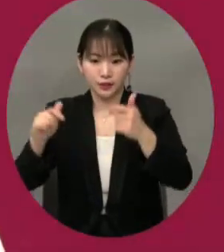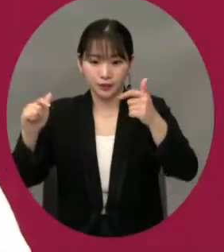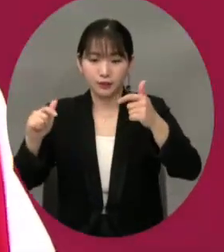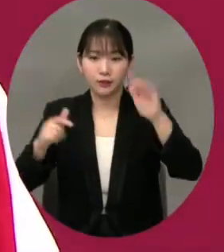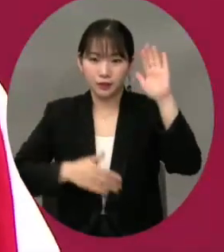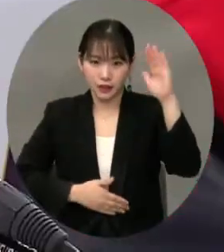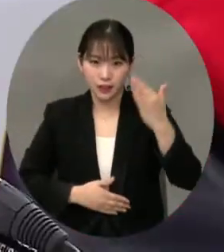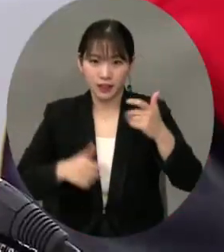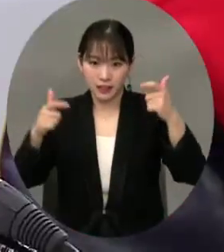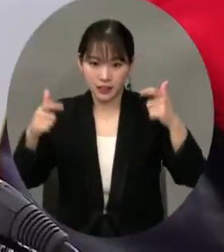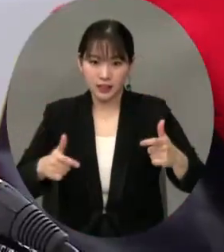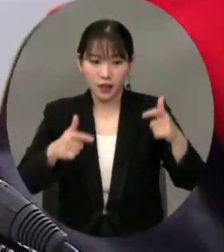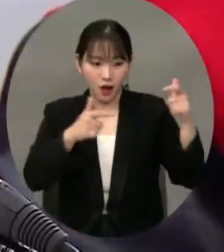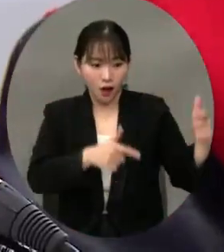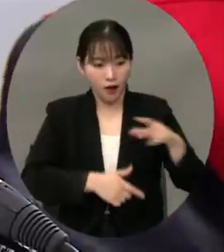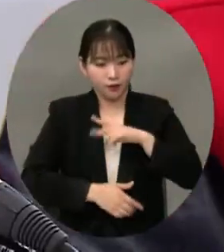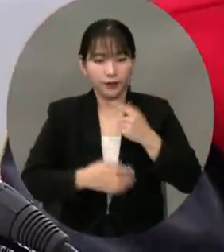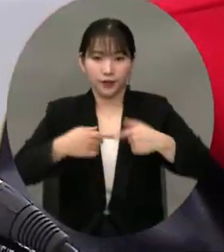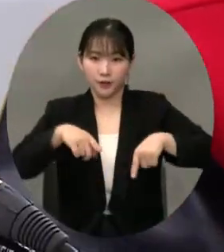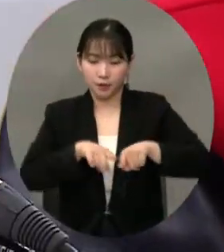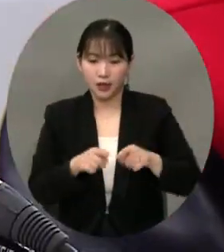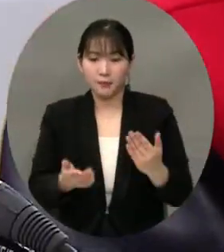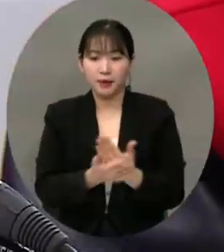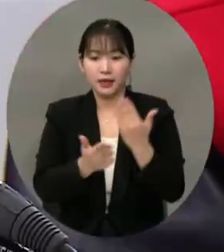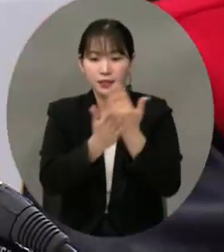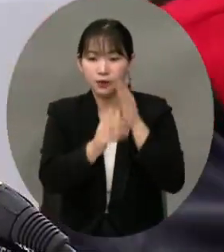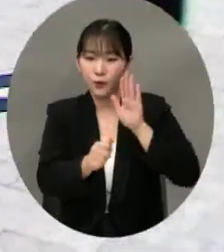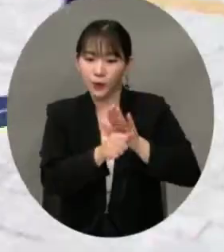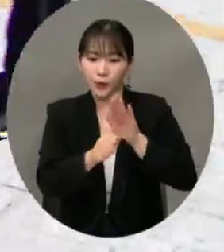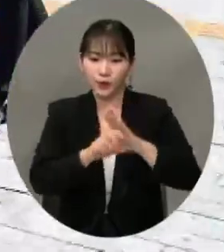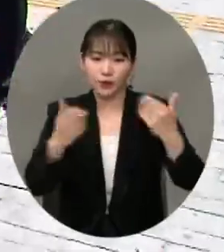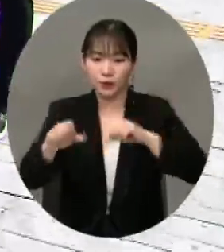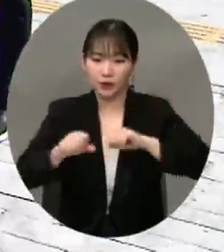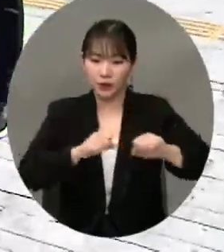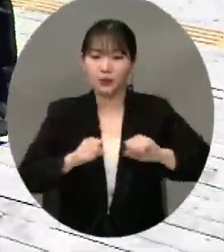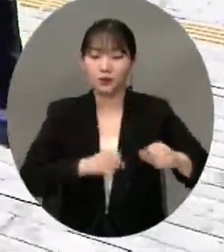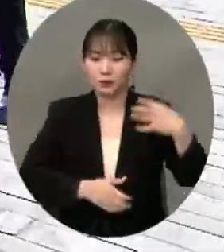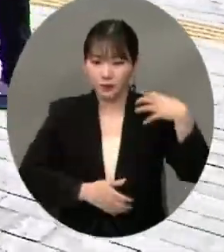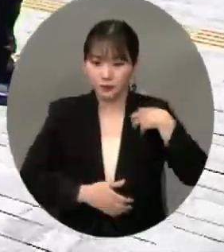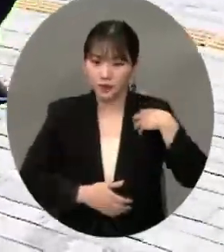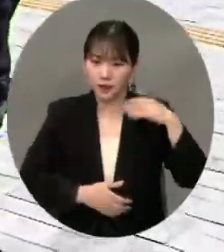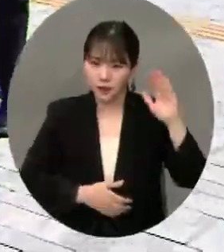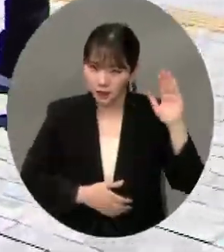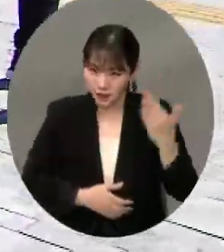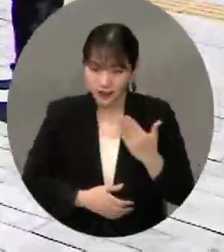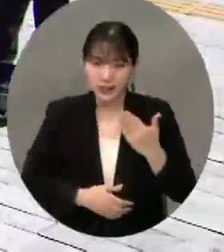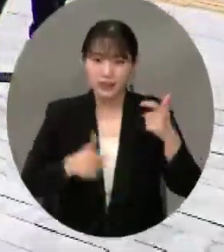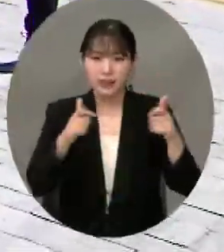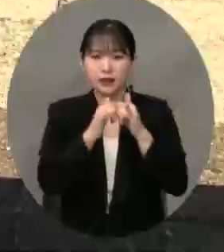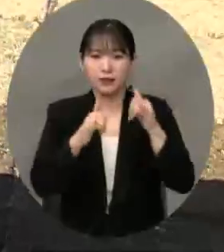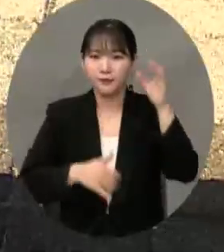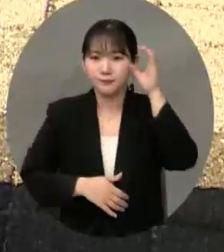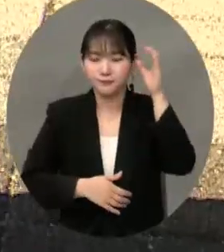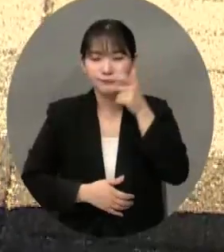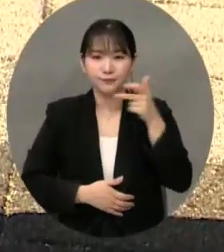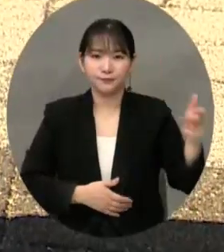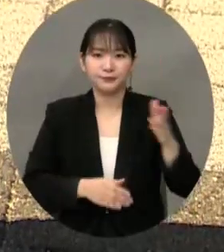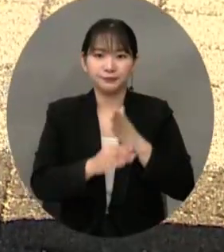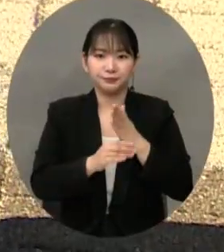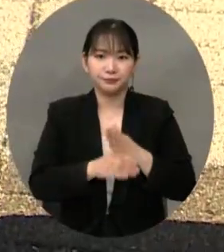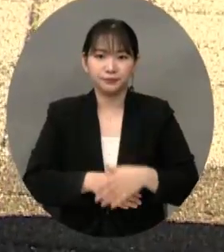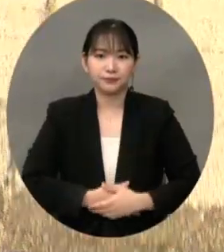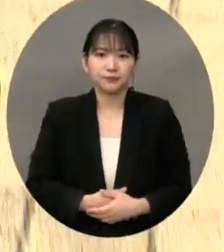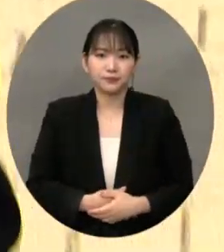늘어나면서 지역구 의원들과 함께 지역 발전을 도울 의정활동을 펼쳐나갈 수 있을지 지역민들의 기대도 높아지고